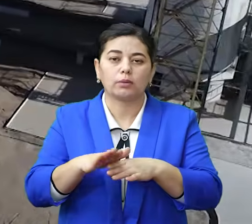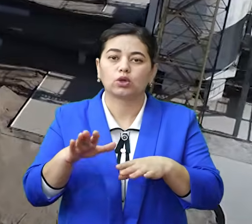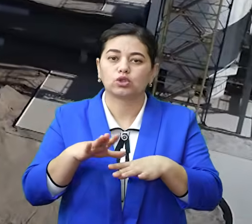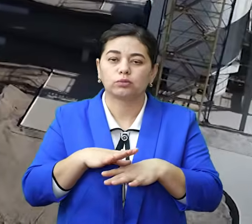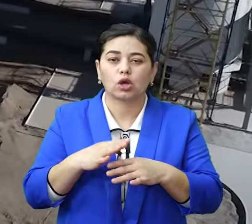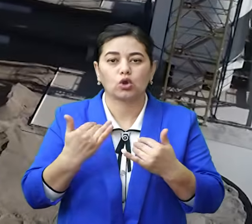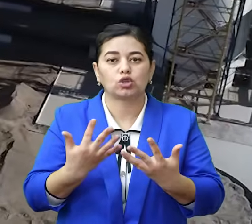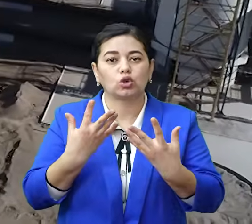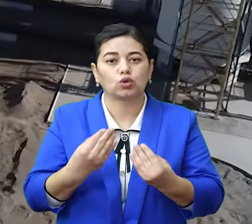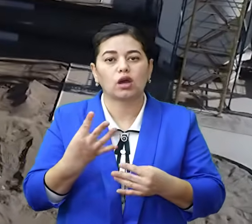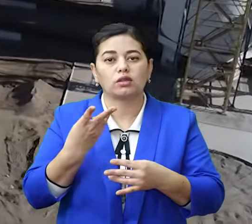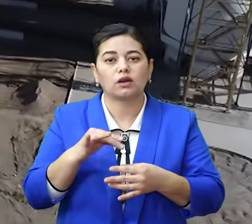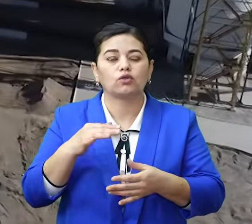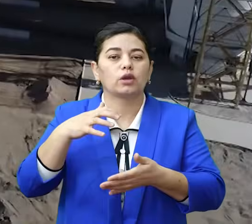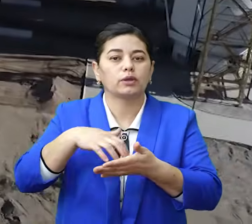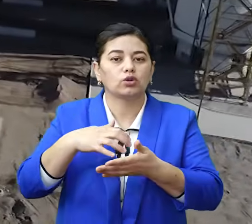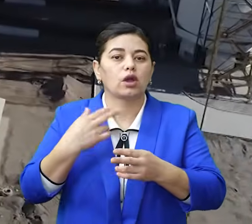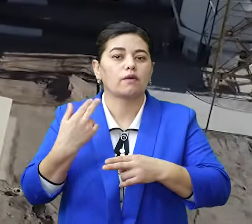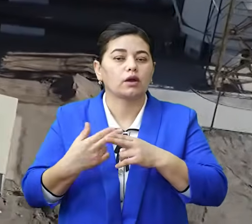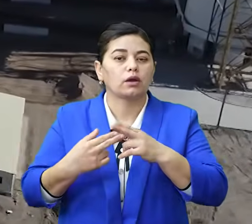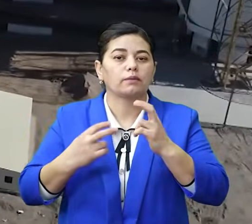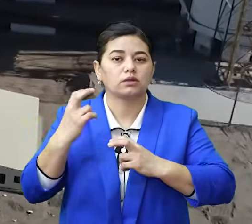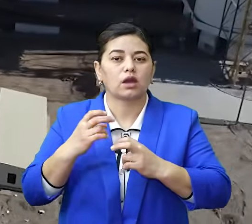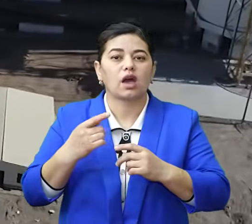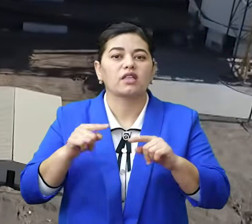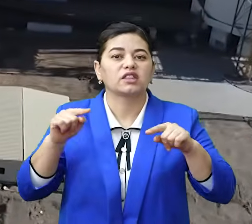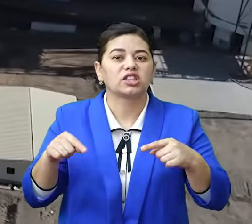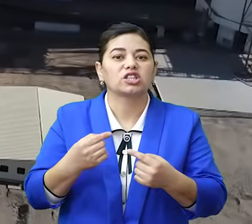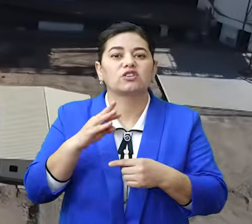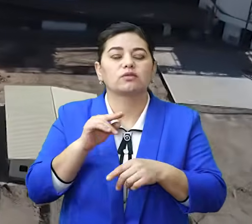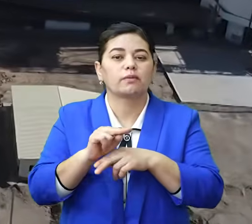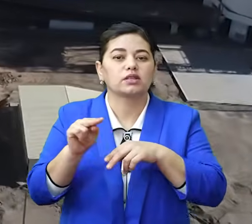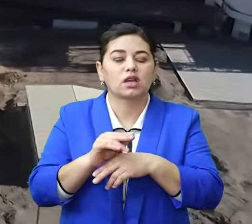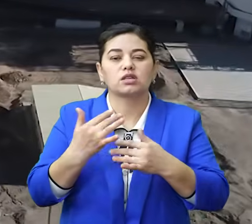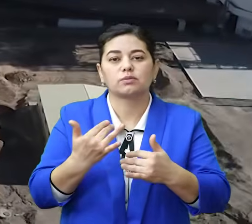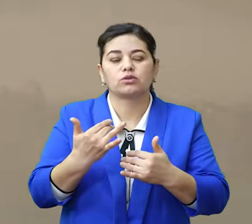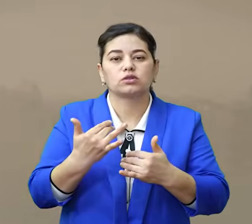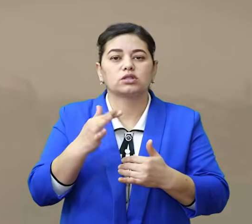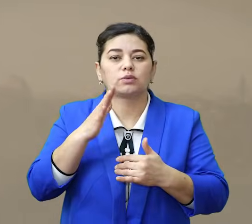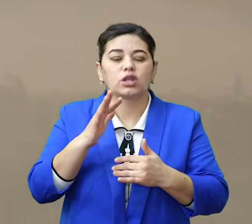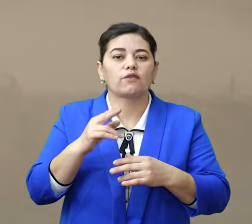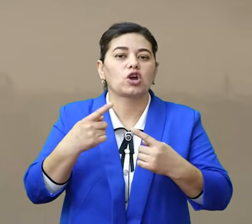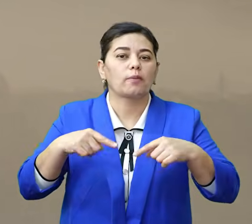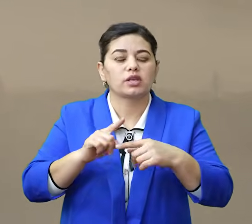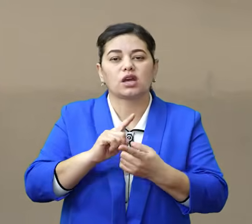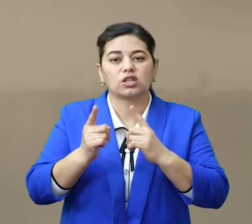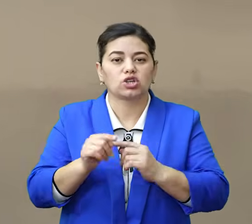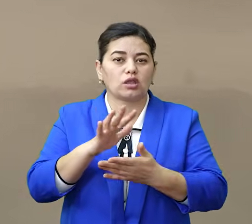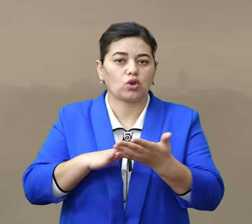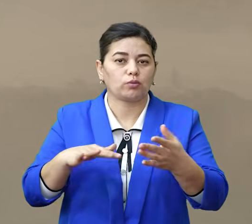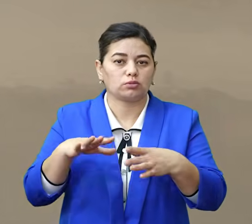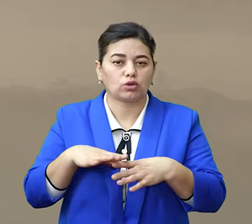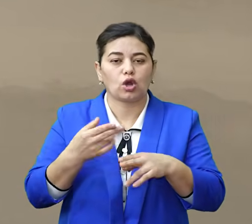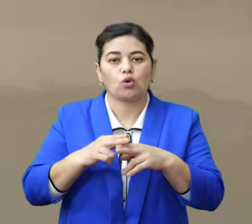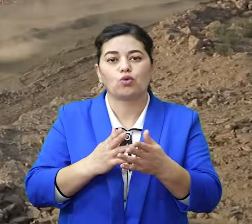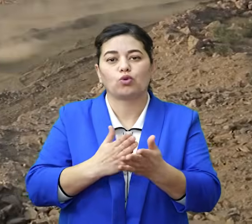oshiryapti. Hozirgi kunda Navoiy kon metallurgiya kombinatini transformatsiyalash, uni zamonaviy kompaniyaga aylantirish ishlari davom etmoqda.